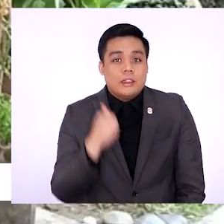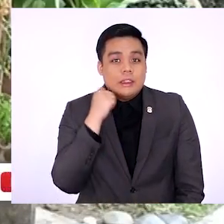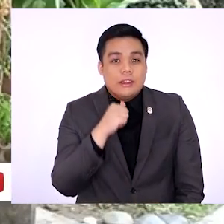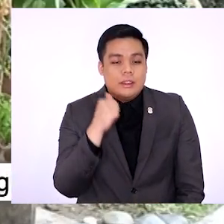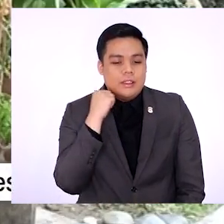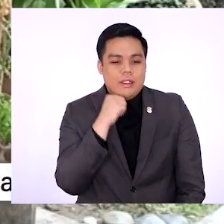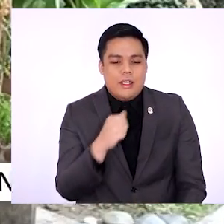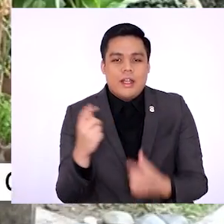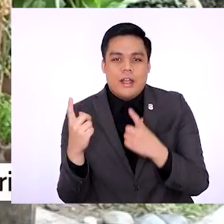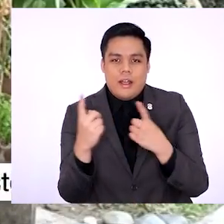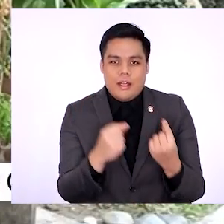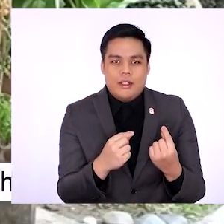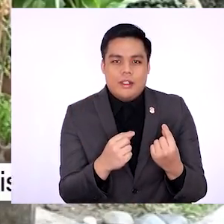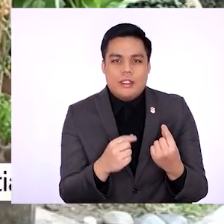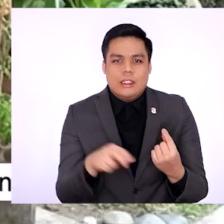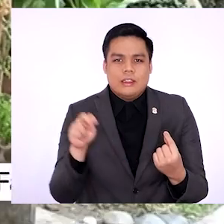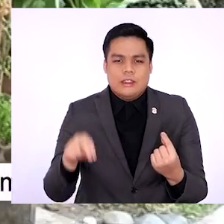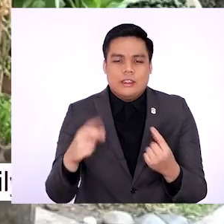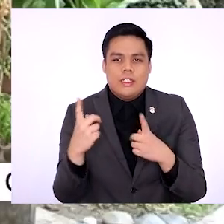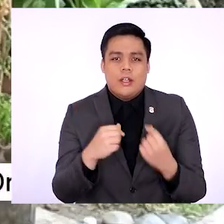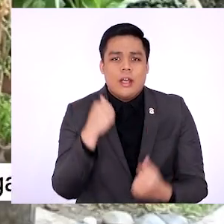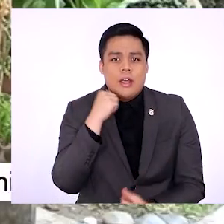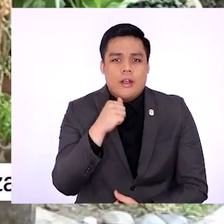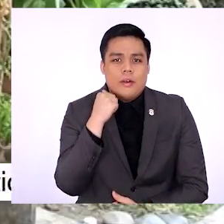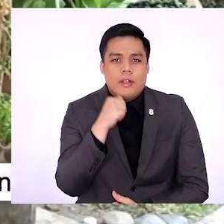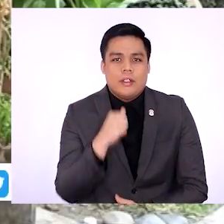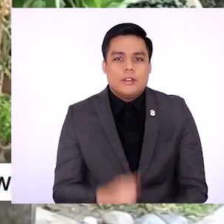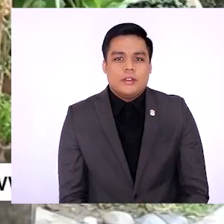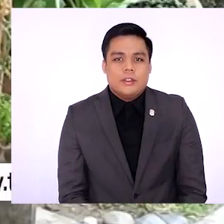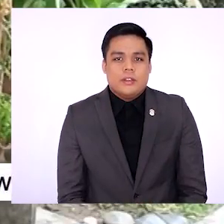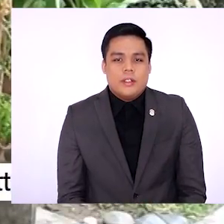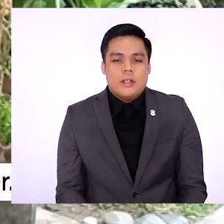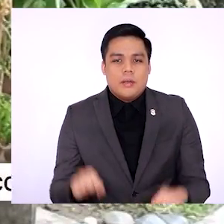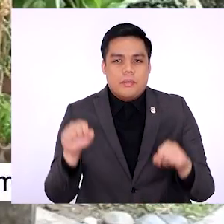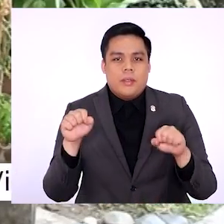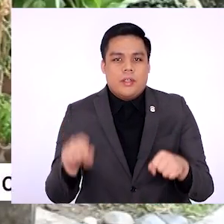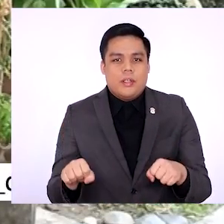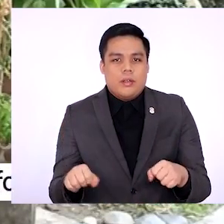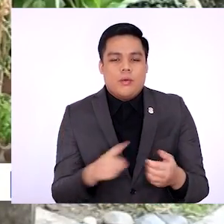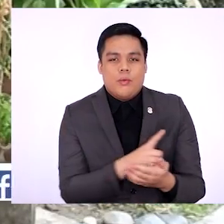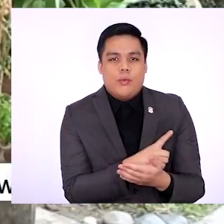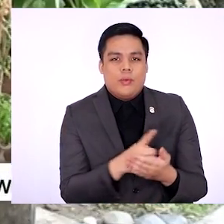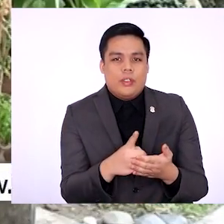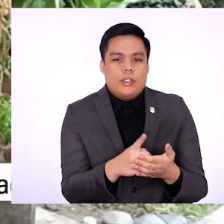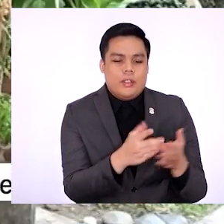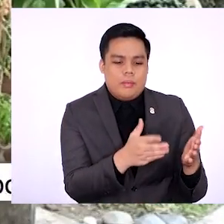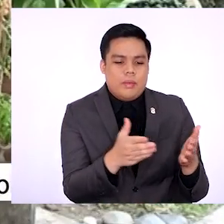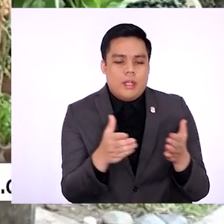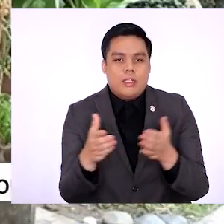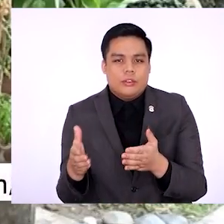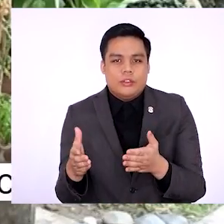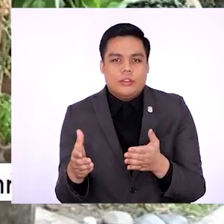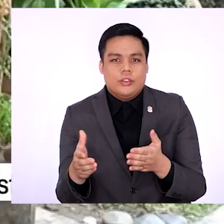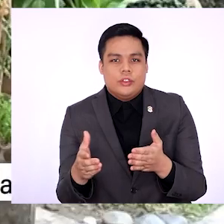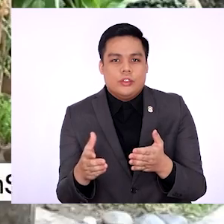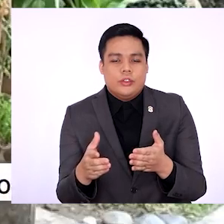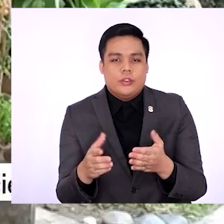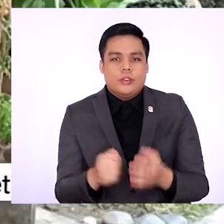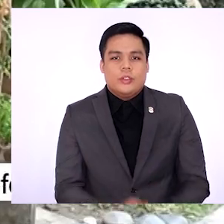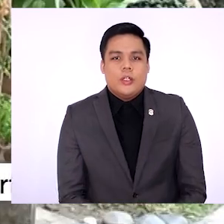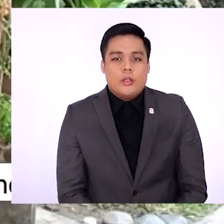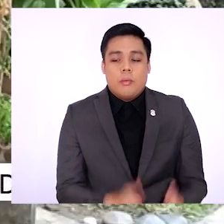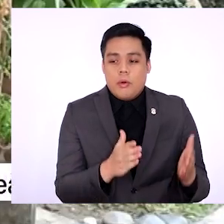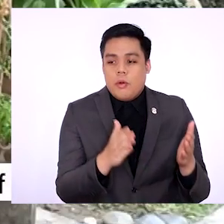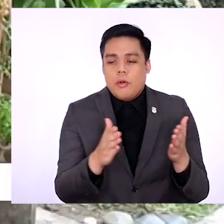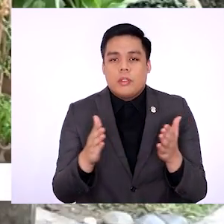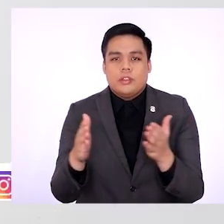ko po ang mga kailangan kong gawin sa araw-araw. Pwede rin po itong lagyan ng weekly planner at ng calendar upang mas maging organisado po